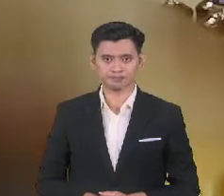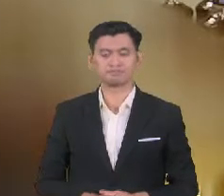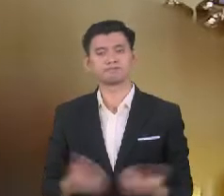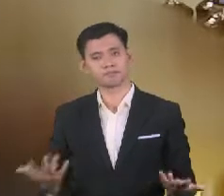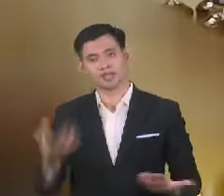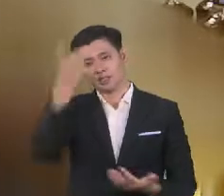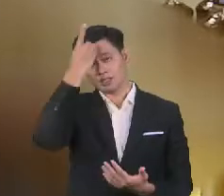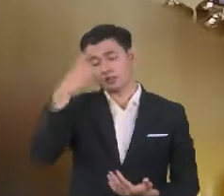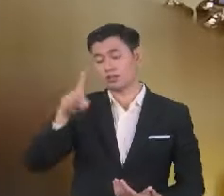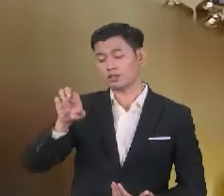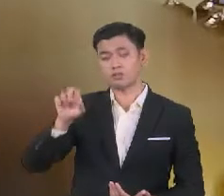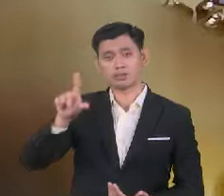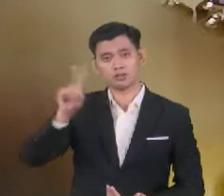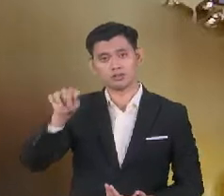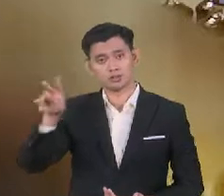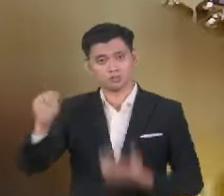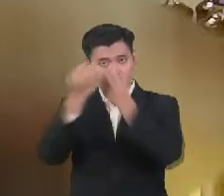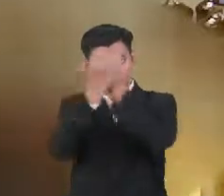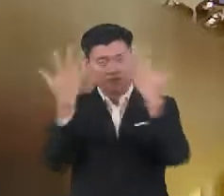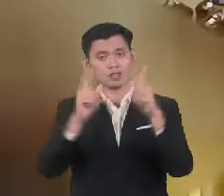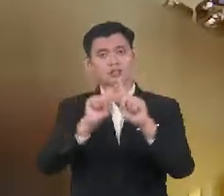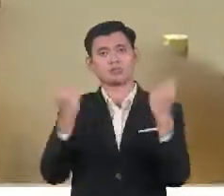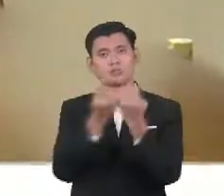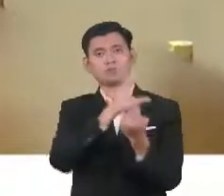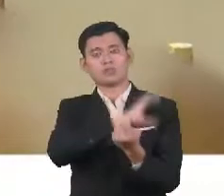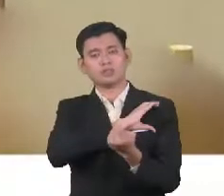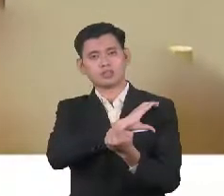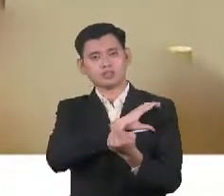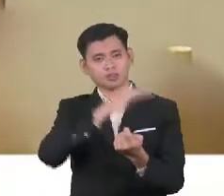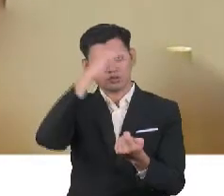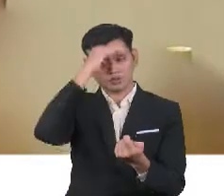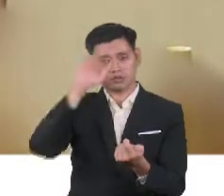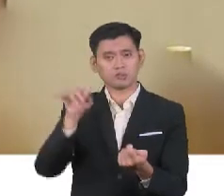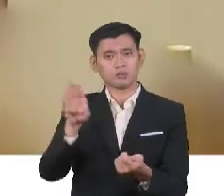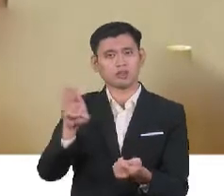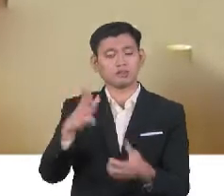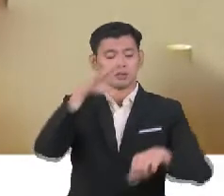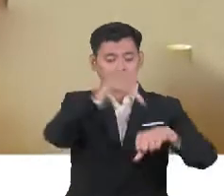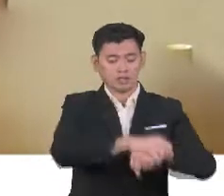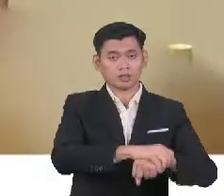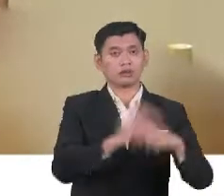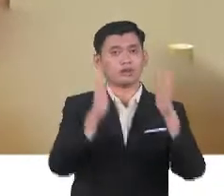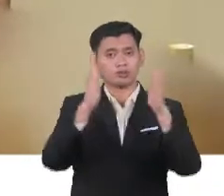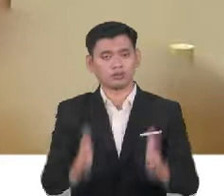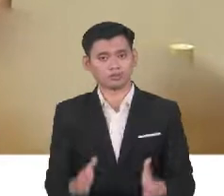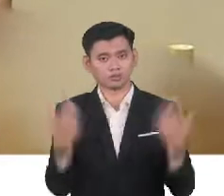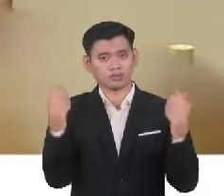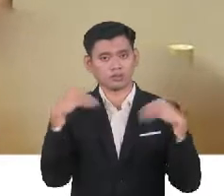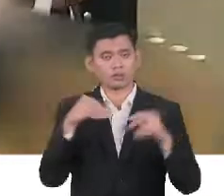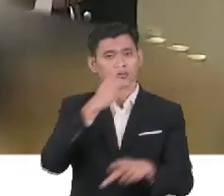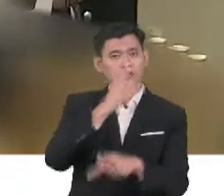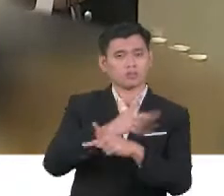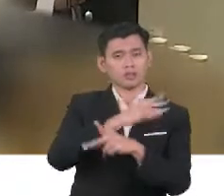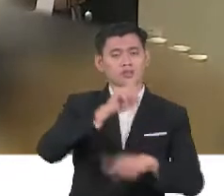Sementara itu, Datuk Kamarul Zaman turut memaklumkan pasukan polis Merin Wilayah 2 Johor menangkap seorang pemilik kedai yang didapati menyimpan dan